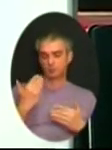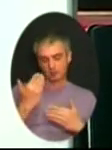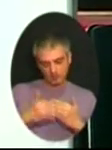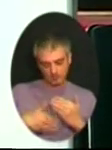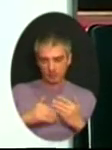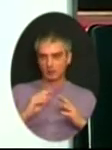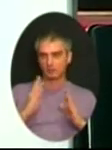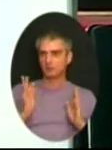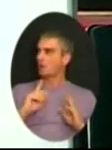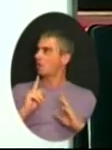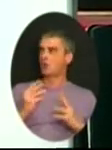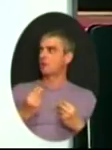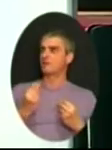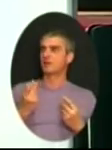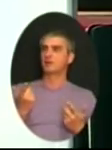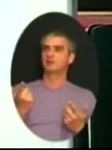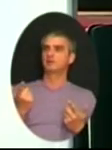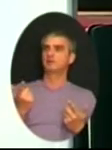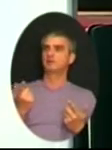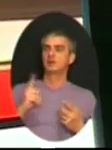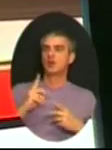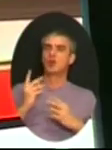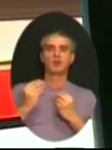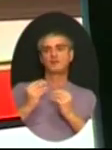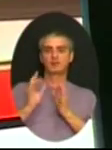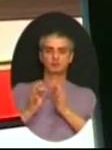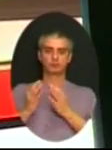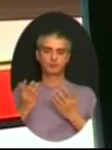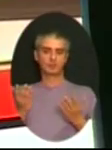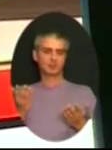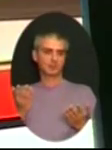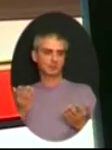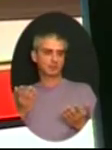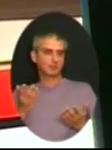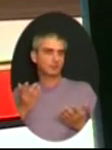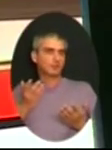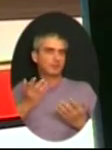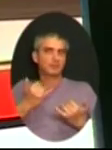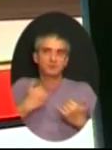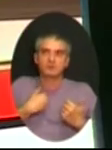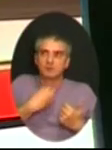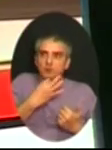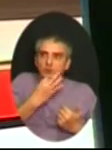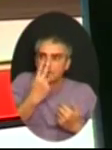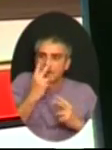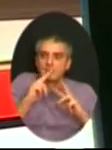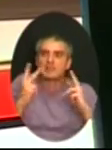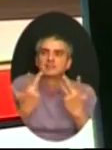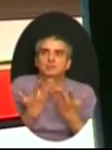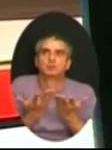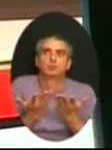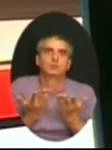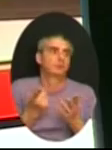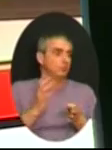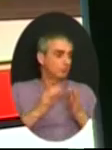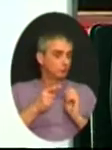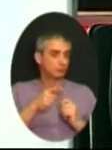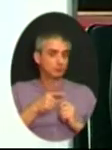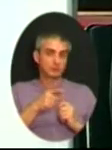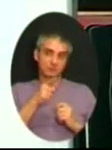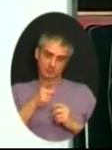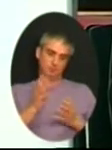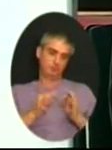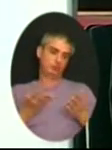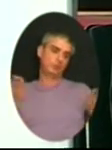כל דבר, לא כל דבר הוא משפטי, המשפטיזציה הזאת. אבל אני שואלת אותך ציבורית. המשפטיזציה, המשפטיזציה